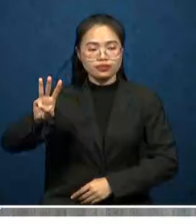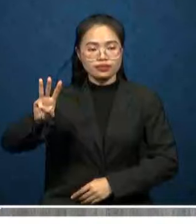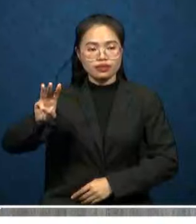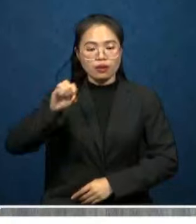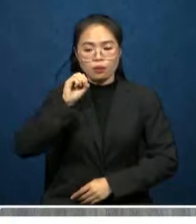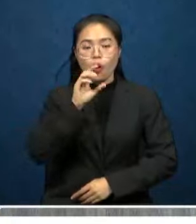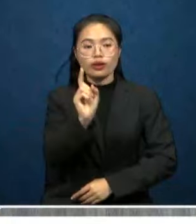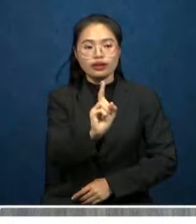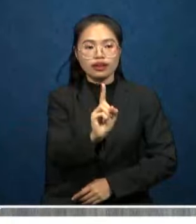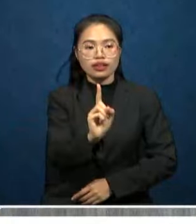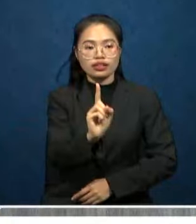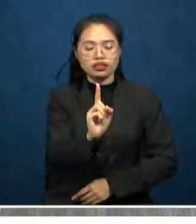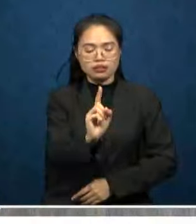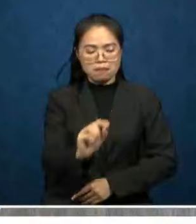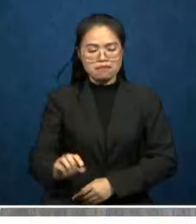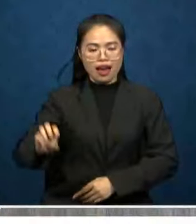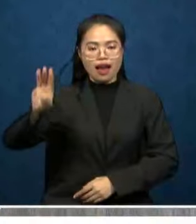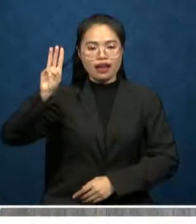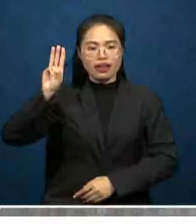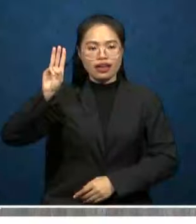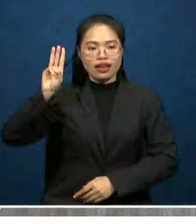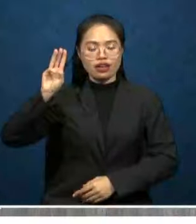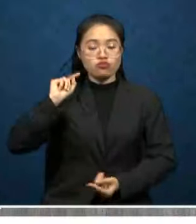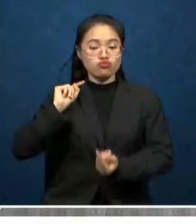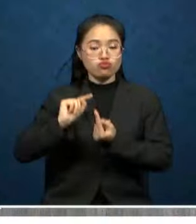เนี่ยได้ปฏิญาณปน